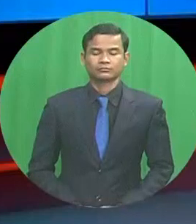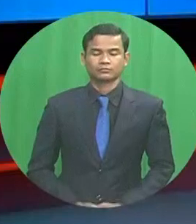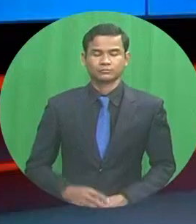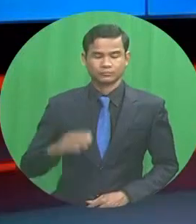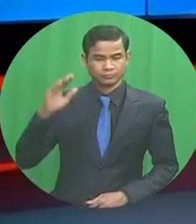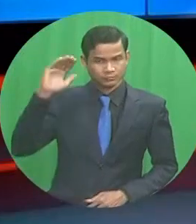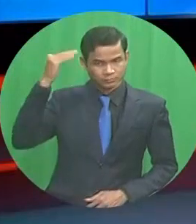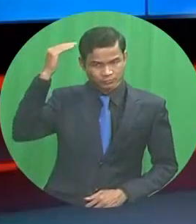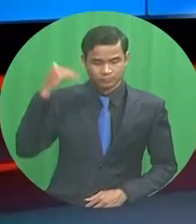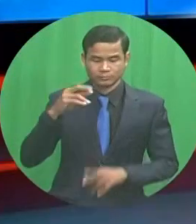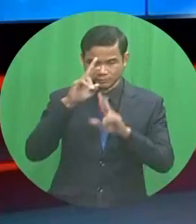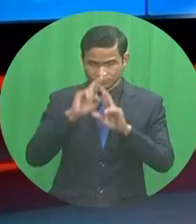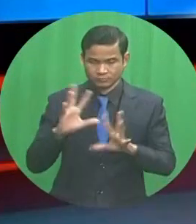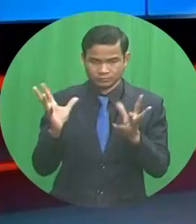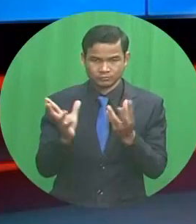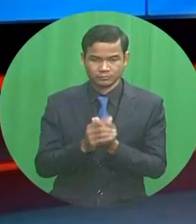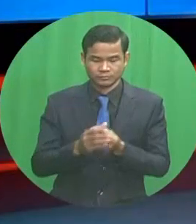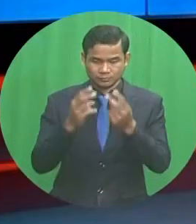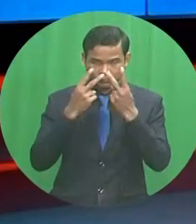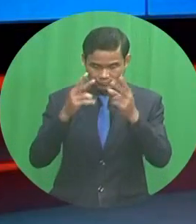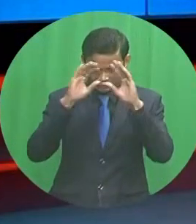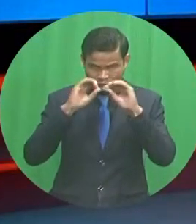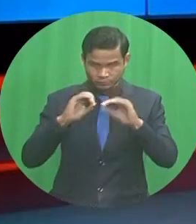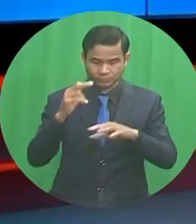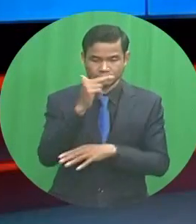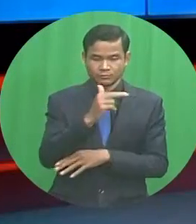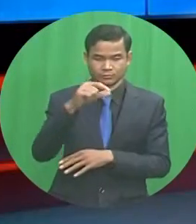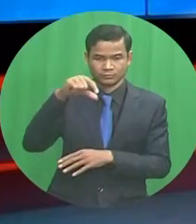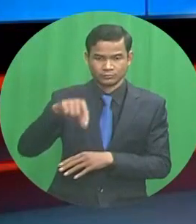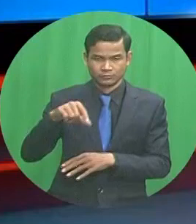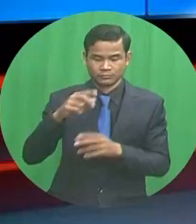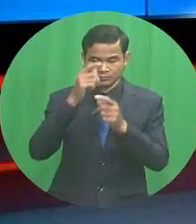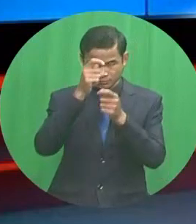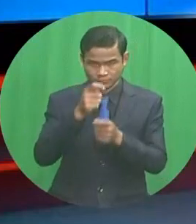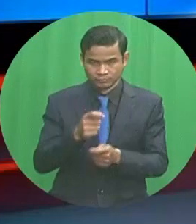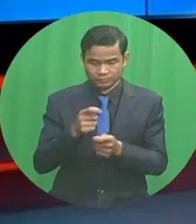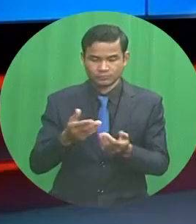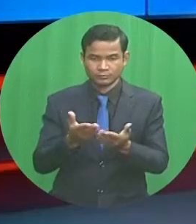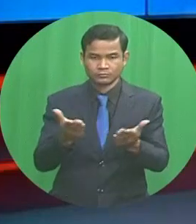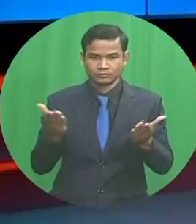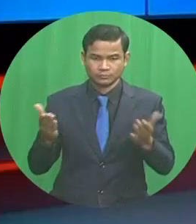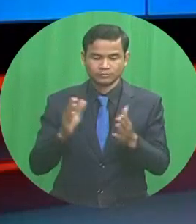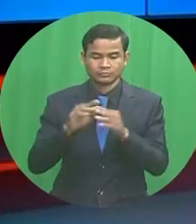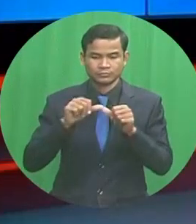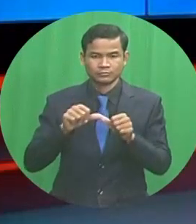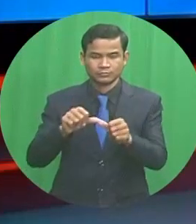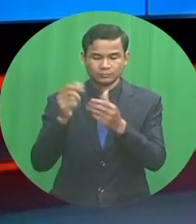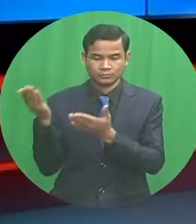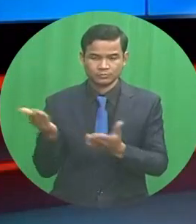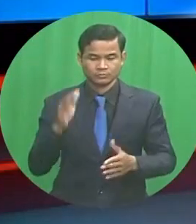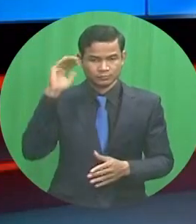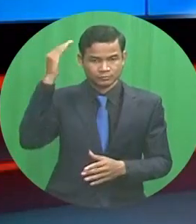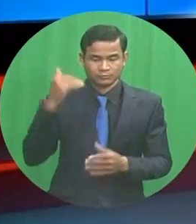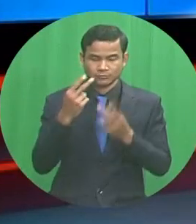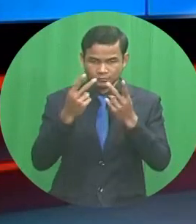សូមគោរពនឹងជម្រាបសួរទូរទស្សនិកជនដែលកំពុងតាមដានទស្សនាការផ្សាយរបស់ទូរទស្សន៍ជាតិកម្ពុជាជាទីគោរពនិងជាទីមេត្រីជាបន្តសូមអញ្ជើញទូរទស្សនិកជ